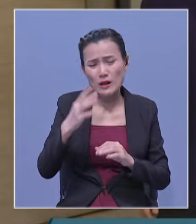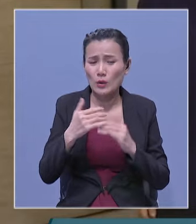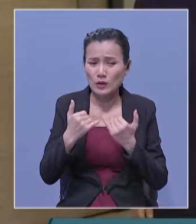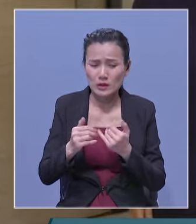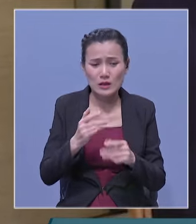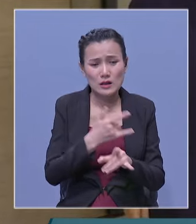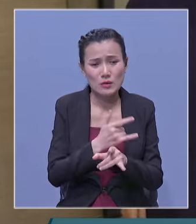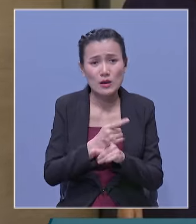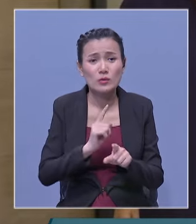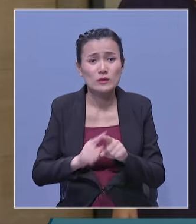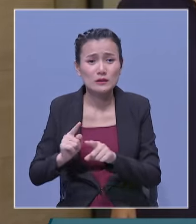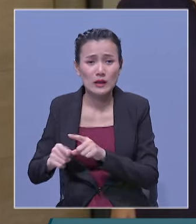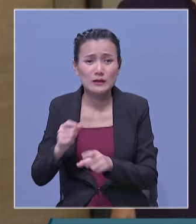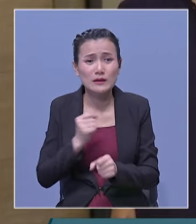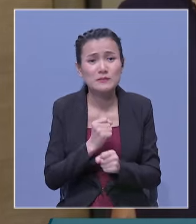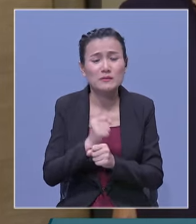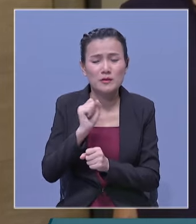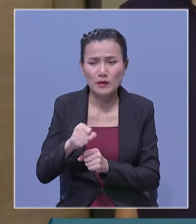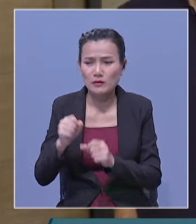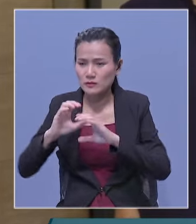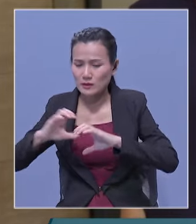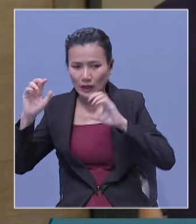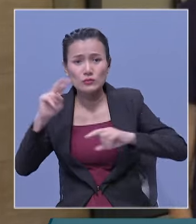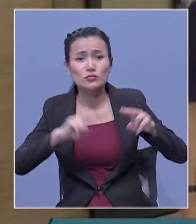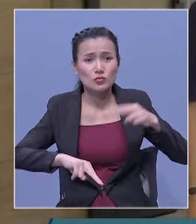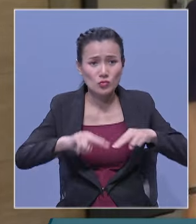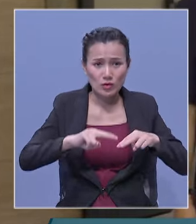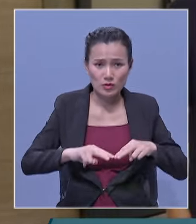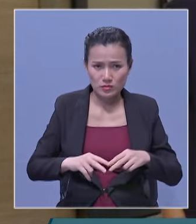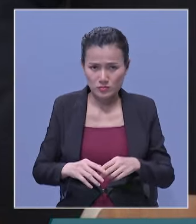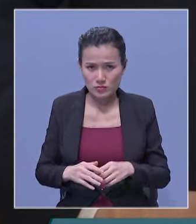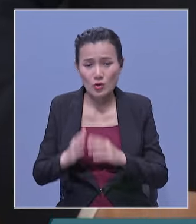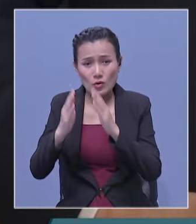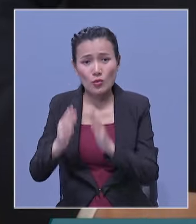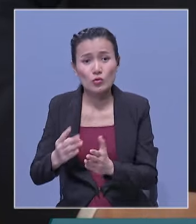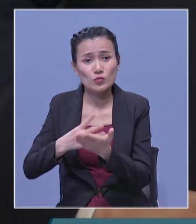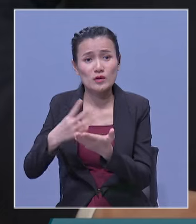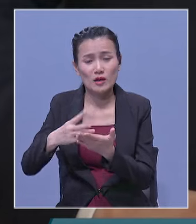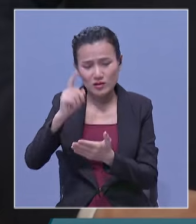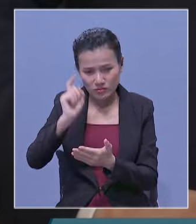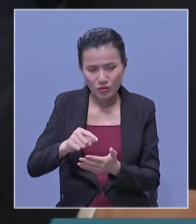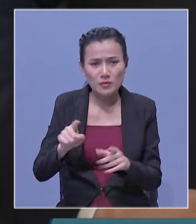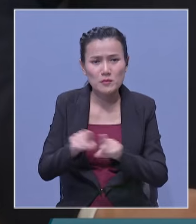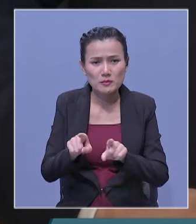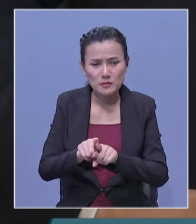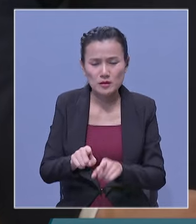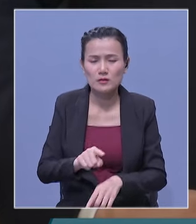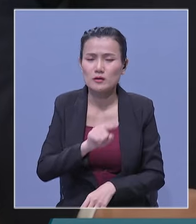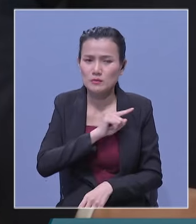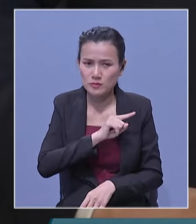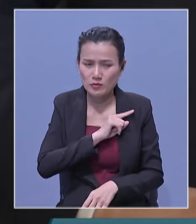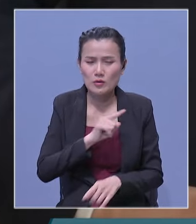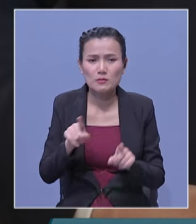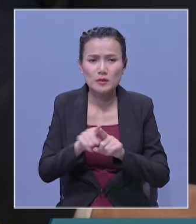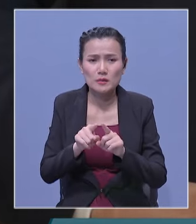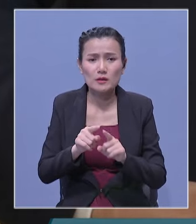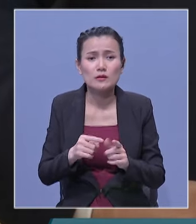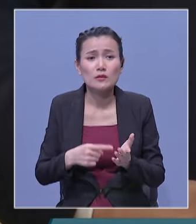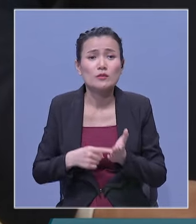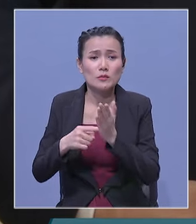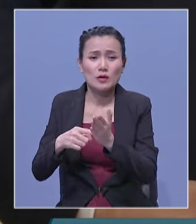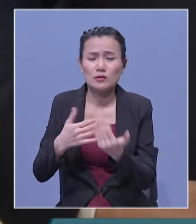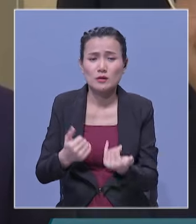ใต้การควบคุมของหน่วยงานราชการดังนั้นนักวิชาการจะต้องเป็นหัวหอกนำหน้าให้และมองว่ามาตรา26ของพรบควบคุมเครื่องดื่ม